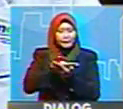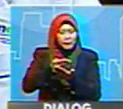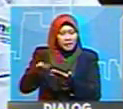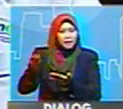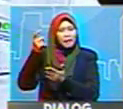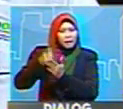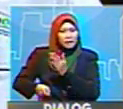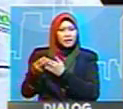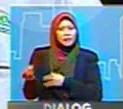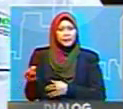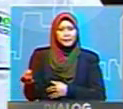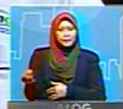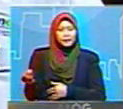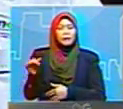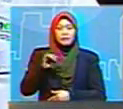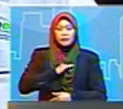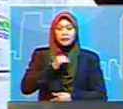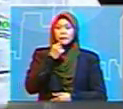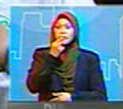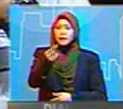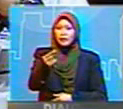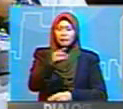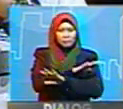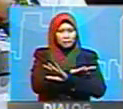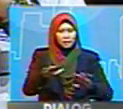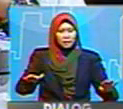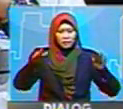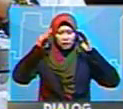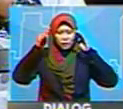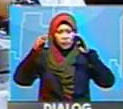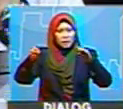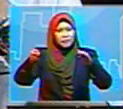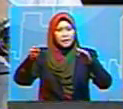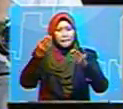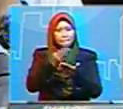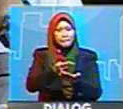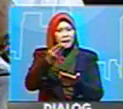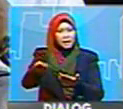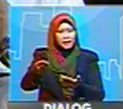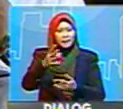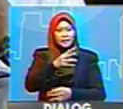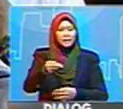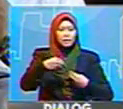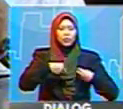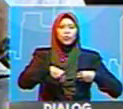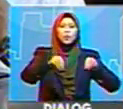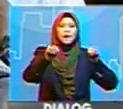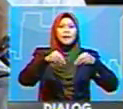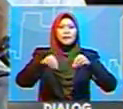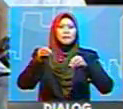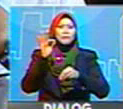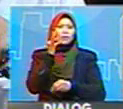harga yang murah saya k sekarang janganokus kepada beli dan jual buah